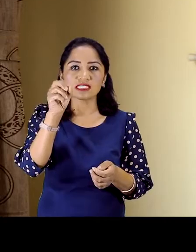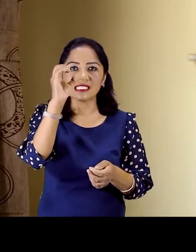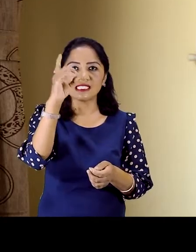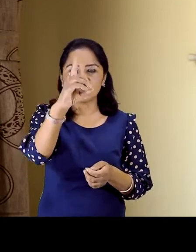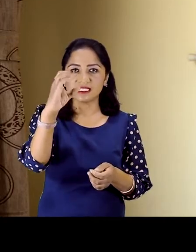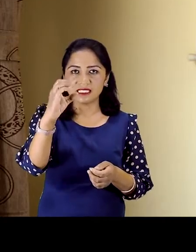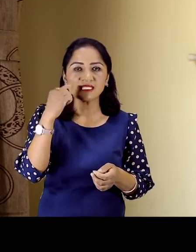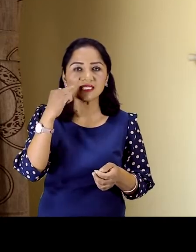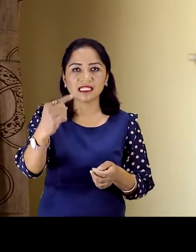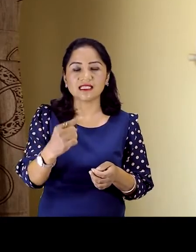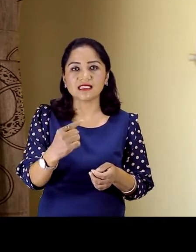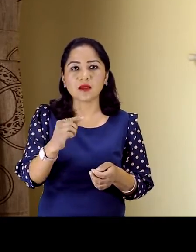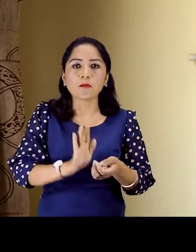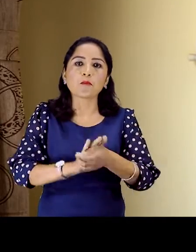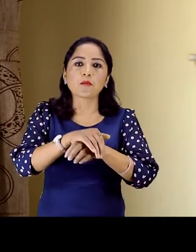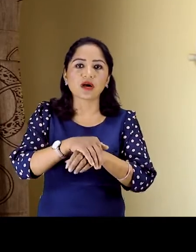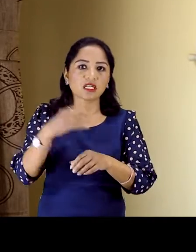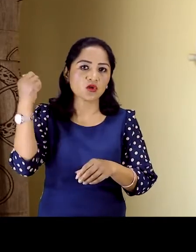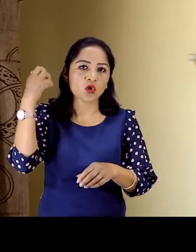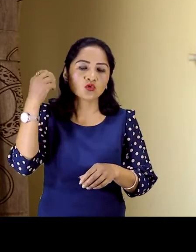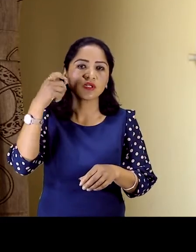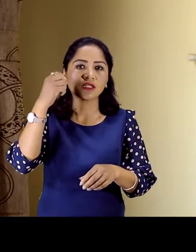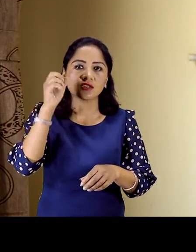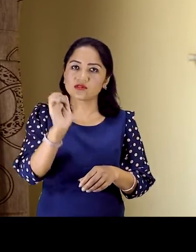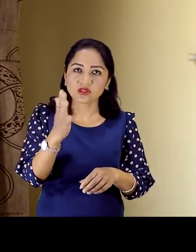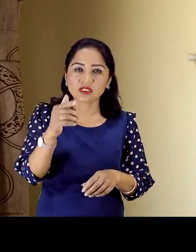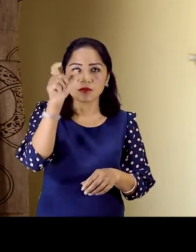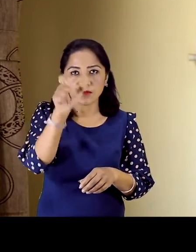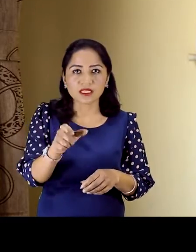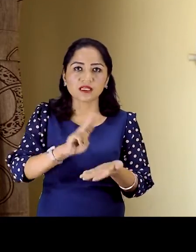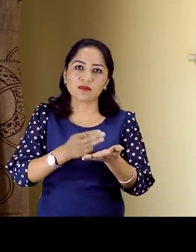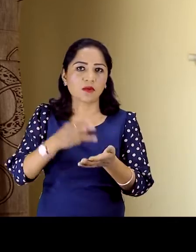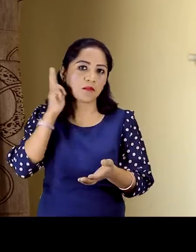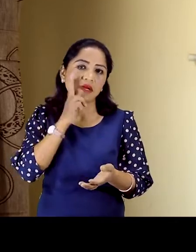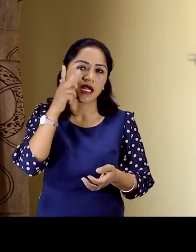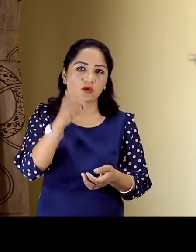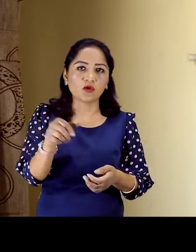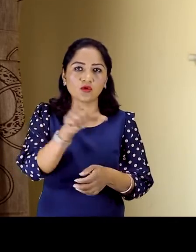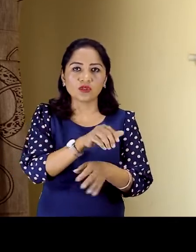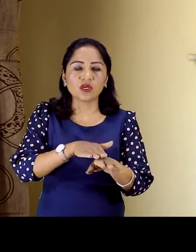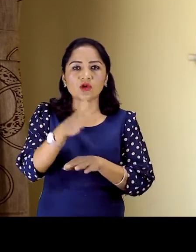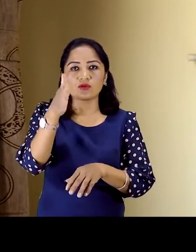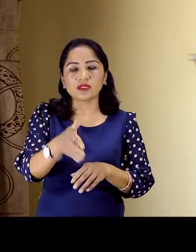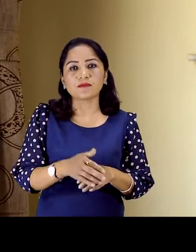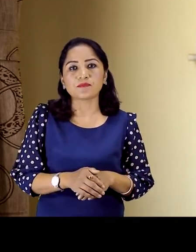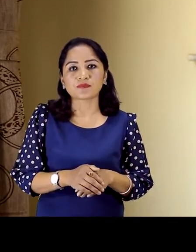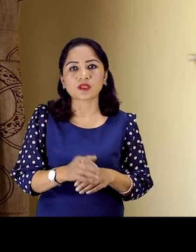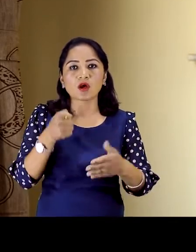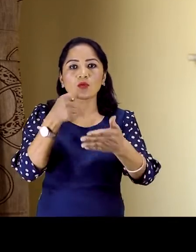डेसिबल भंदा बडी नसुन्य बेक्तिला बहिरा कुरुप मा लिये कोईचा अमरा बड़ा